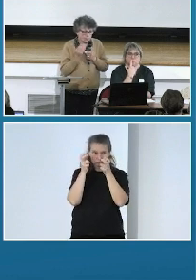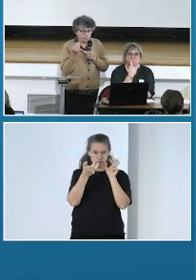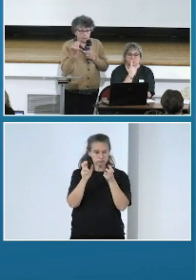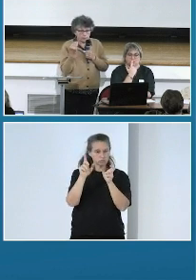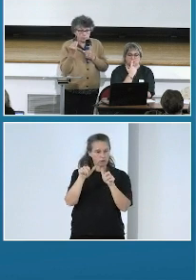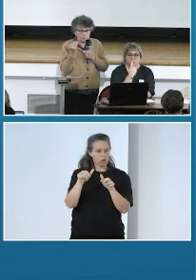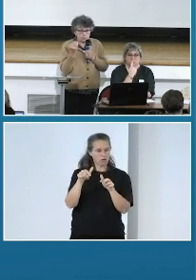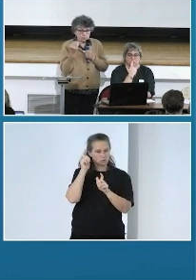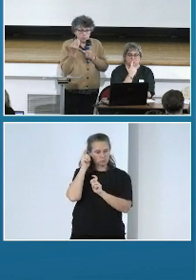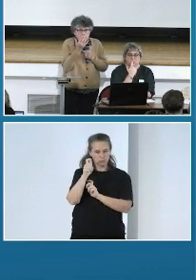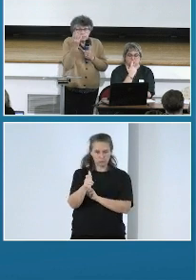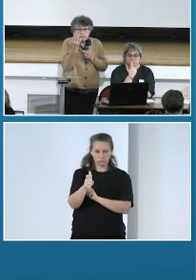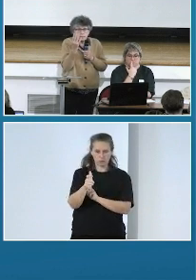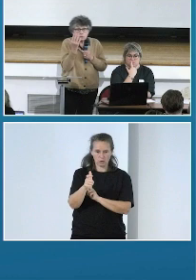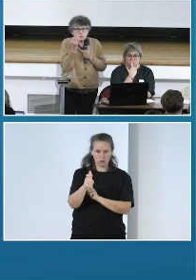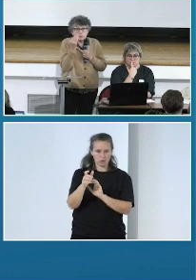et